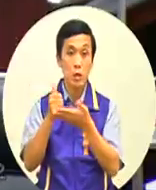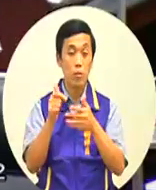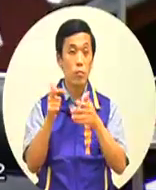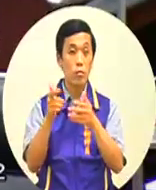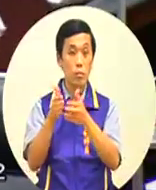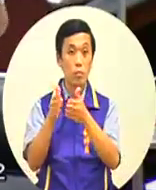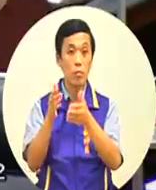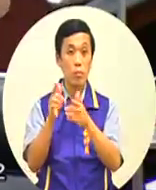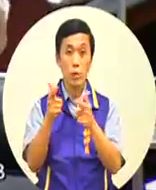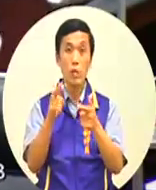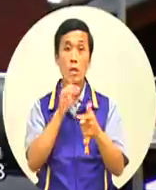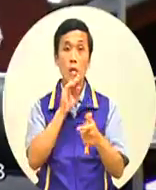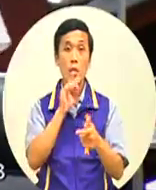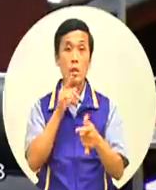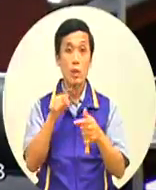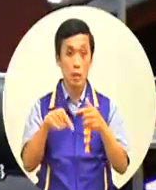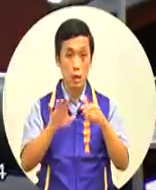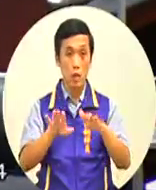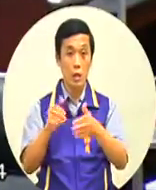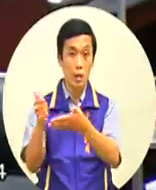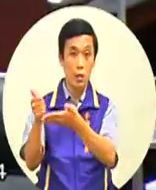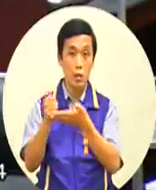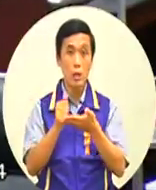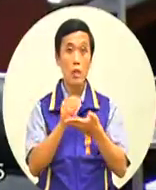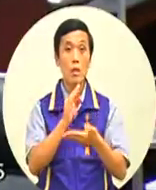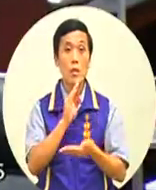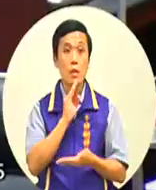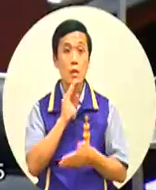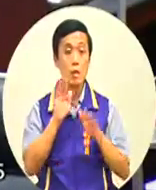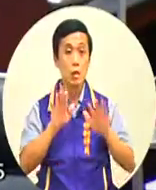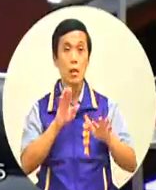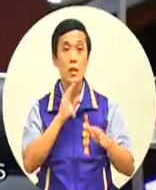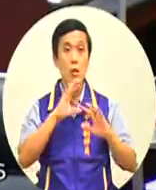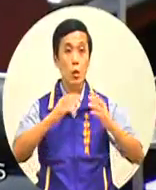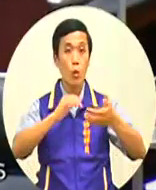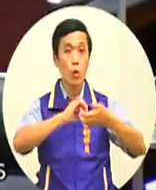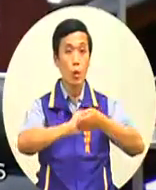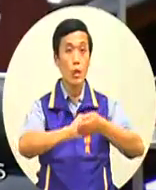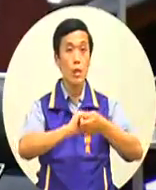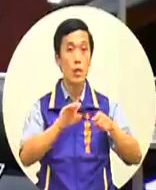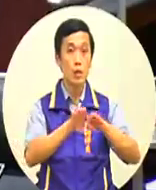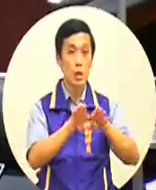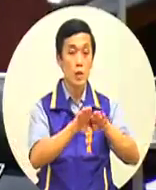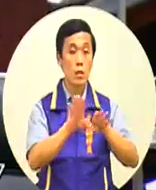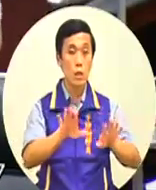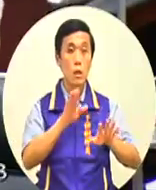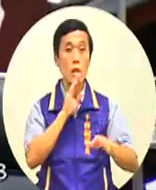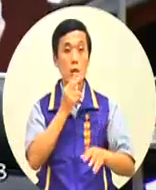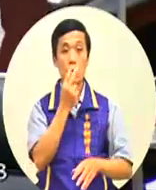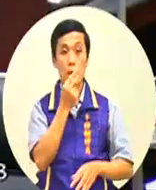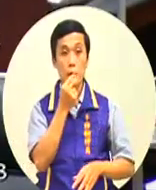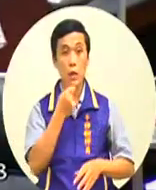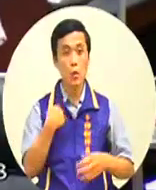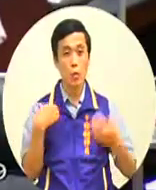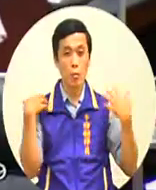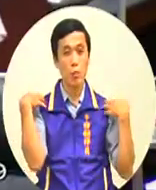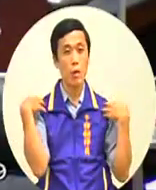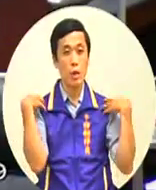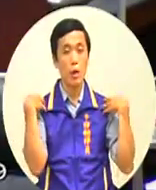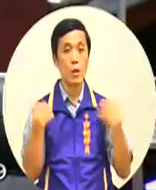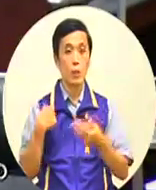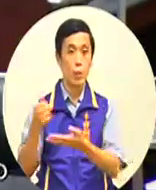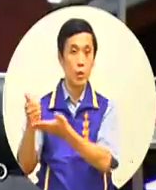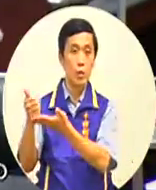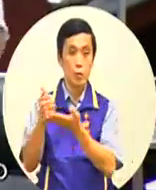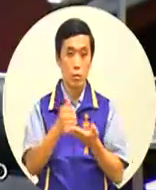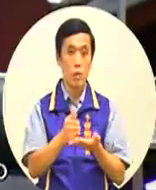呢。我就是我今天要请你，因为今天就是国定假日，今天是礼拜，我就是较无闲，我标人请你